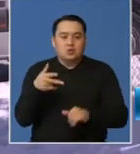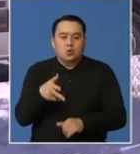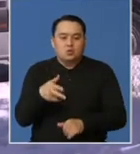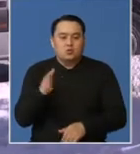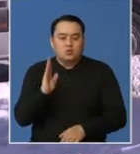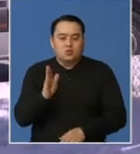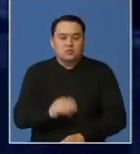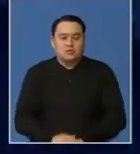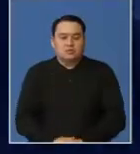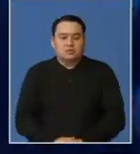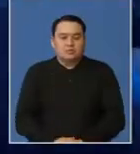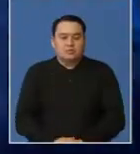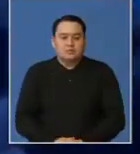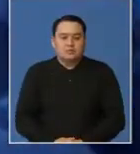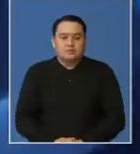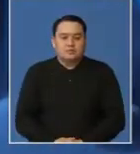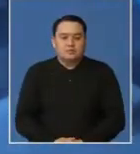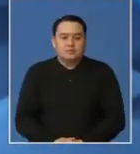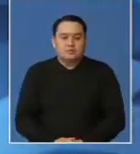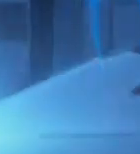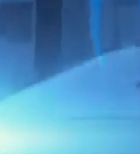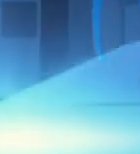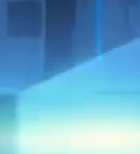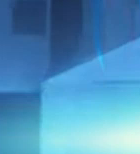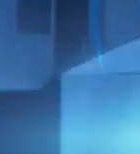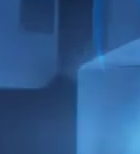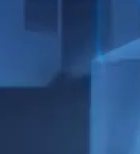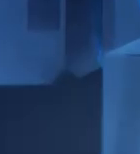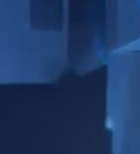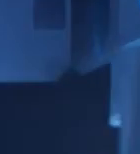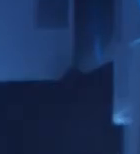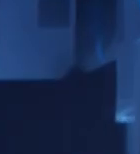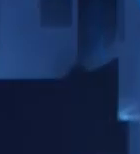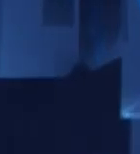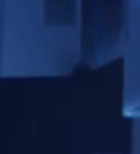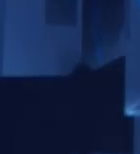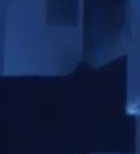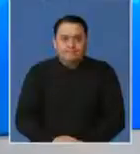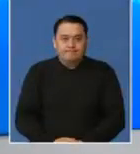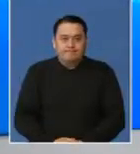3000 потребителей. Ануар Амангельдинов, Айбек Ахшолахов, телеканал ЖТСУ.